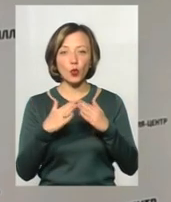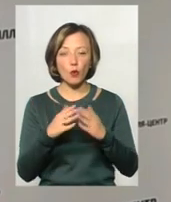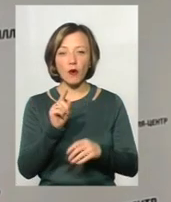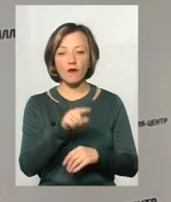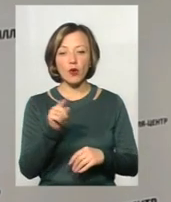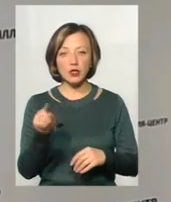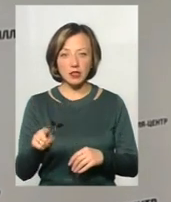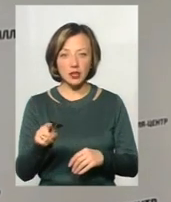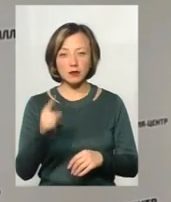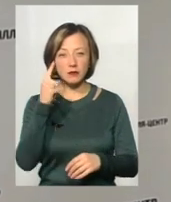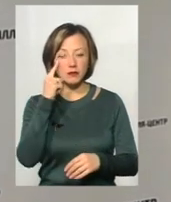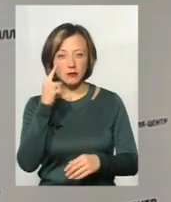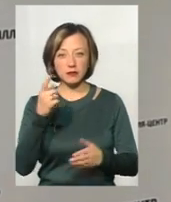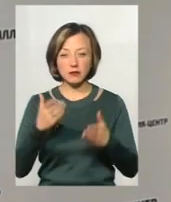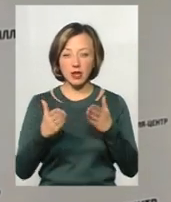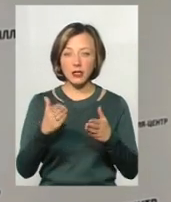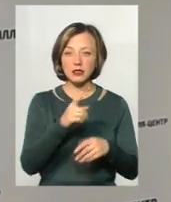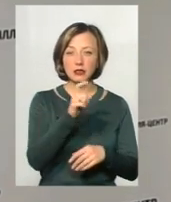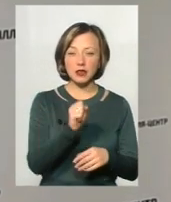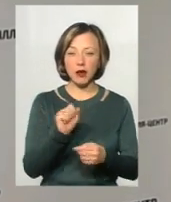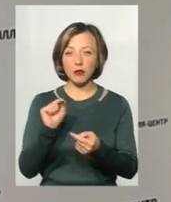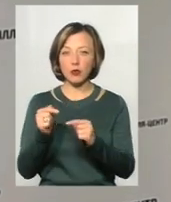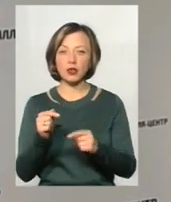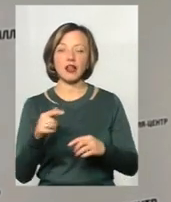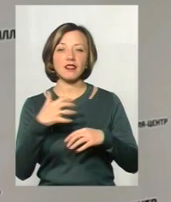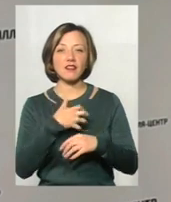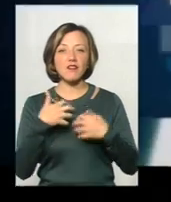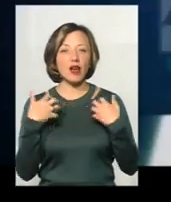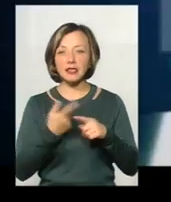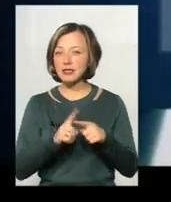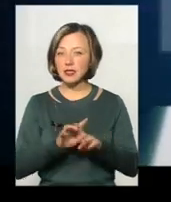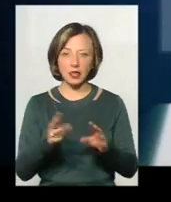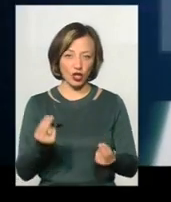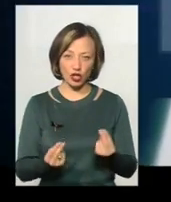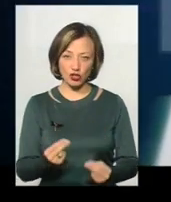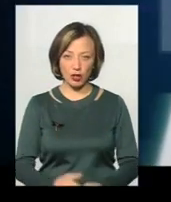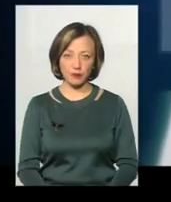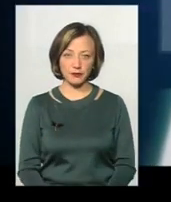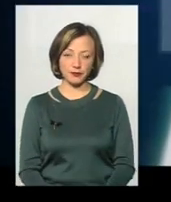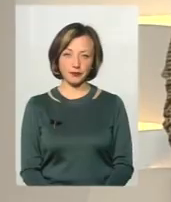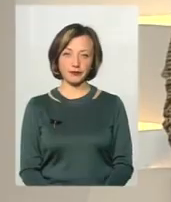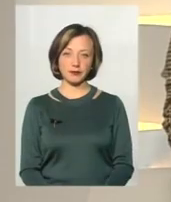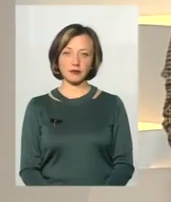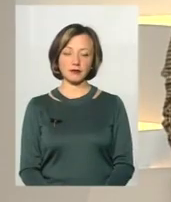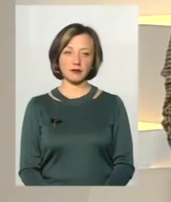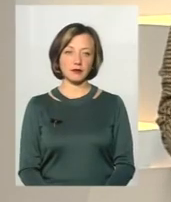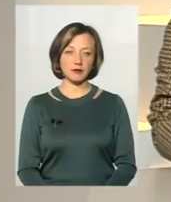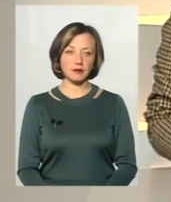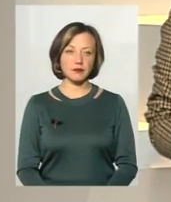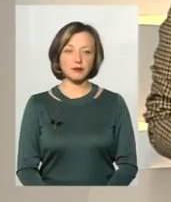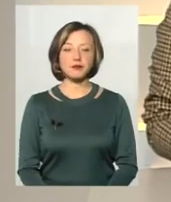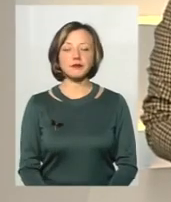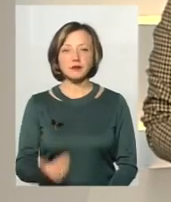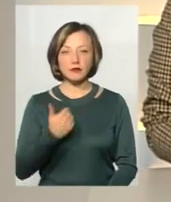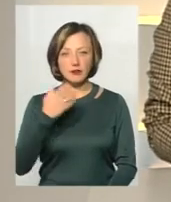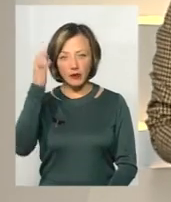вони зважили всі за і проти. Адже тварина – це не іграшка. Я нагадую